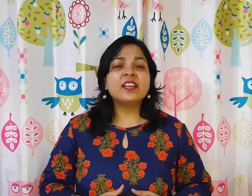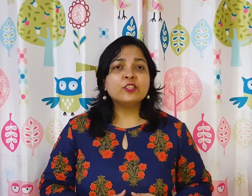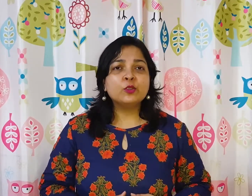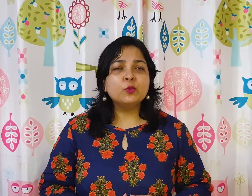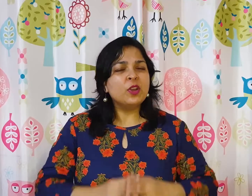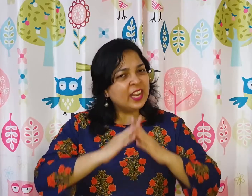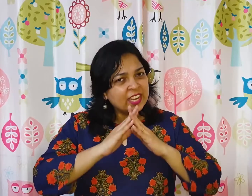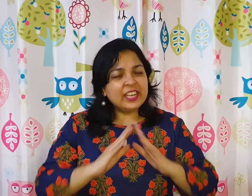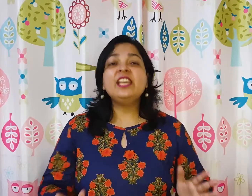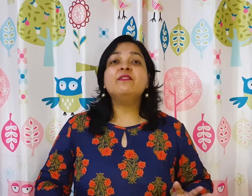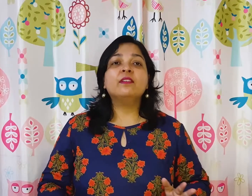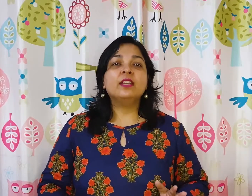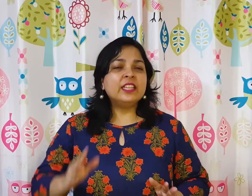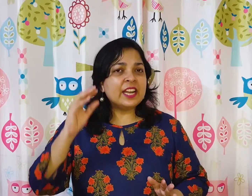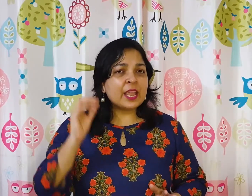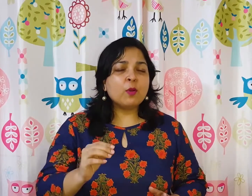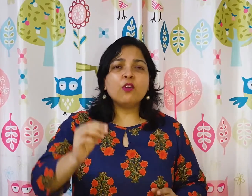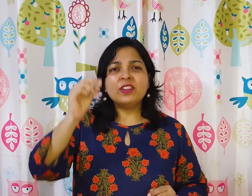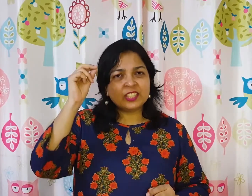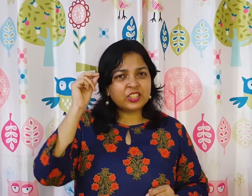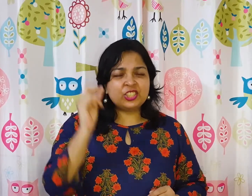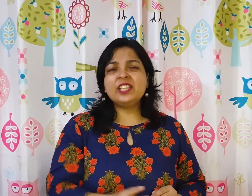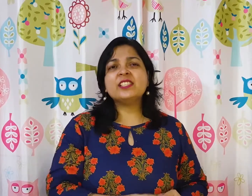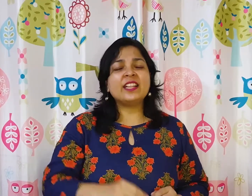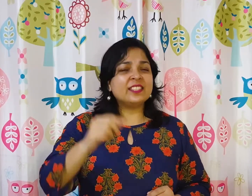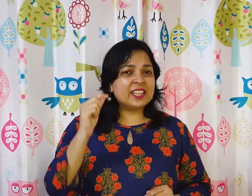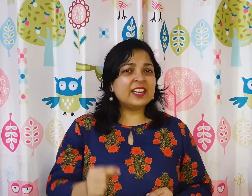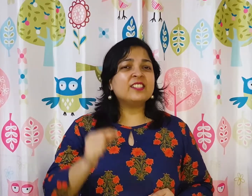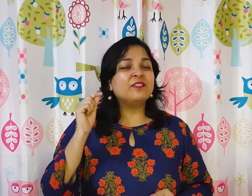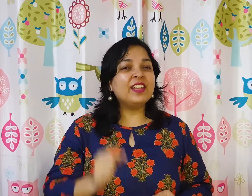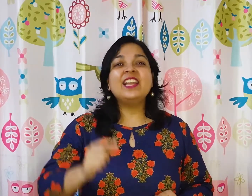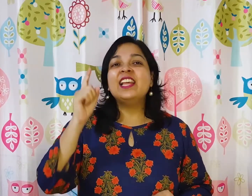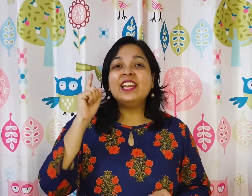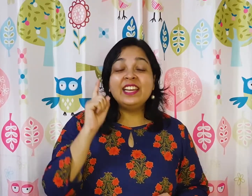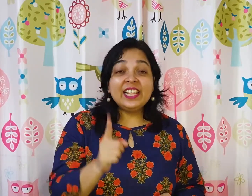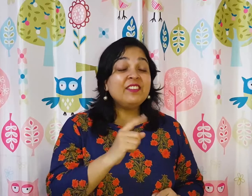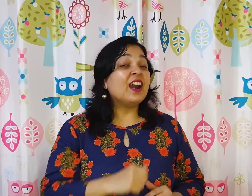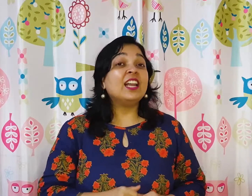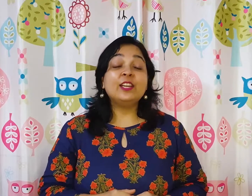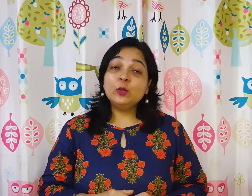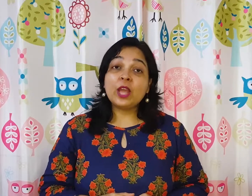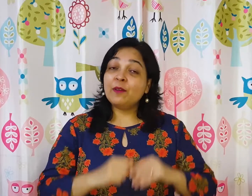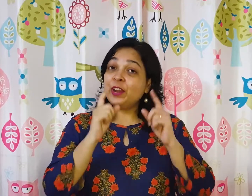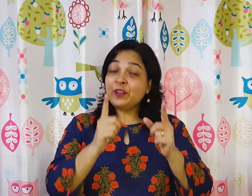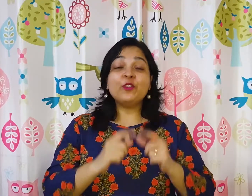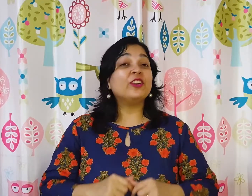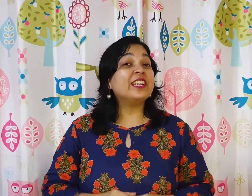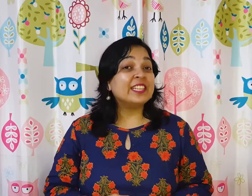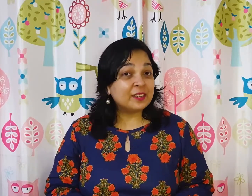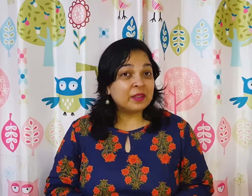அ உங்களுப் consulting விட்டுபதற்குulative முதாவ குப உங்களும் சர்சிகளுக்கிறக்குது Soal